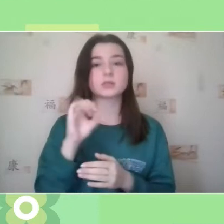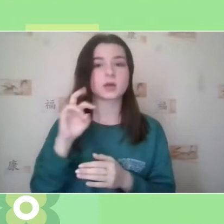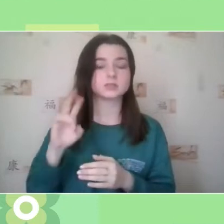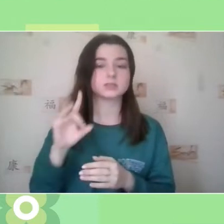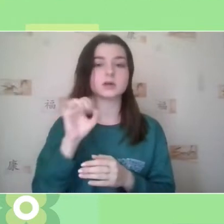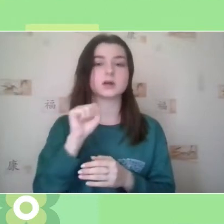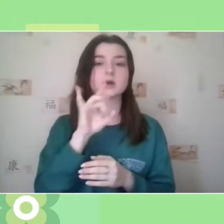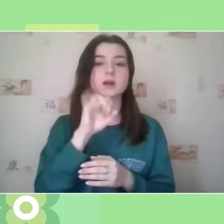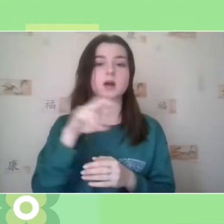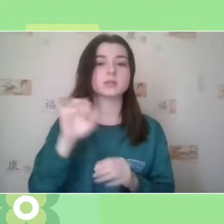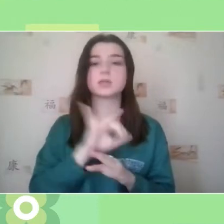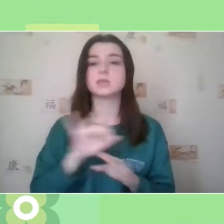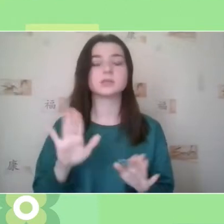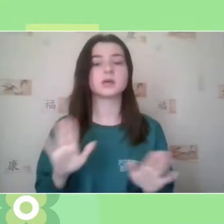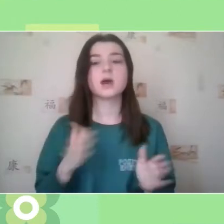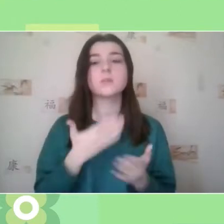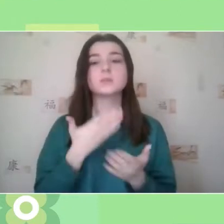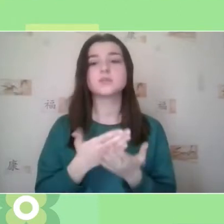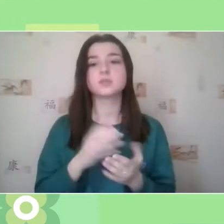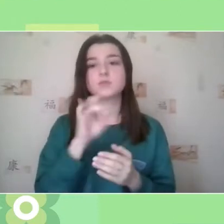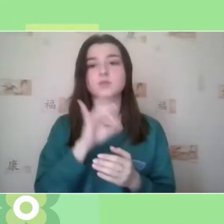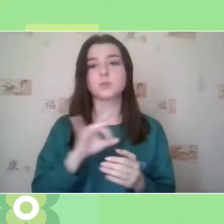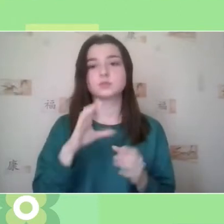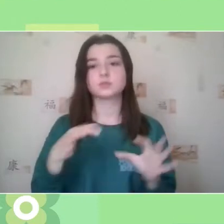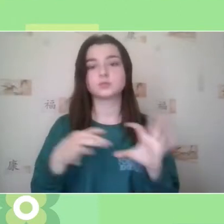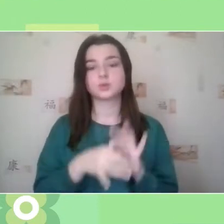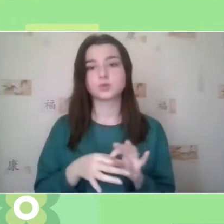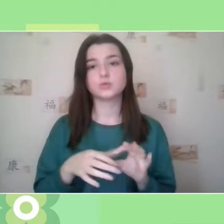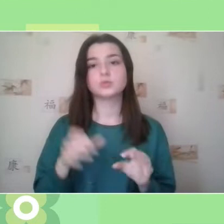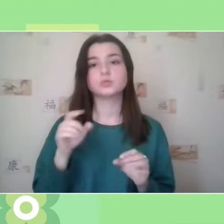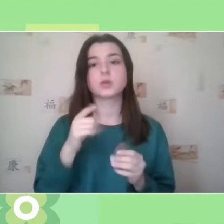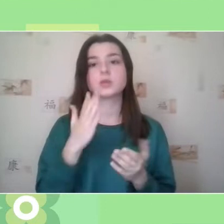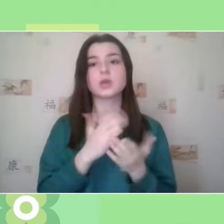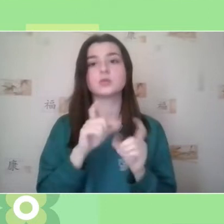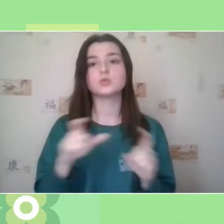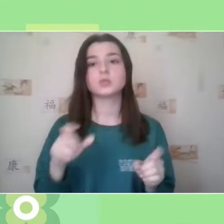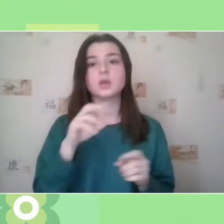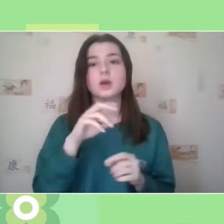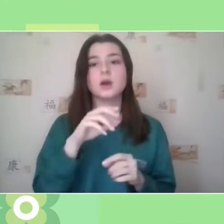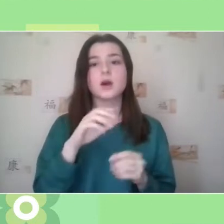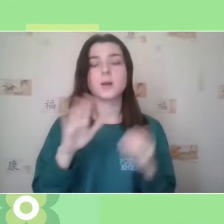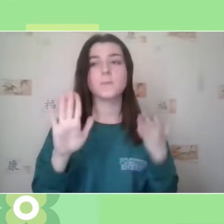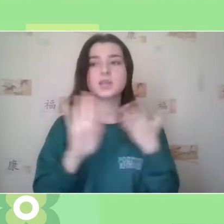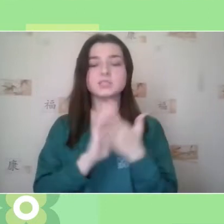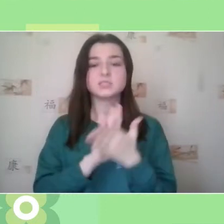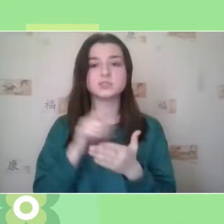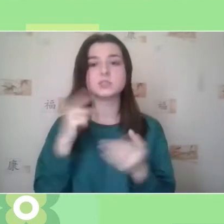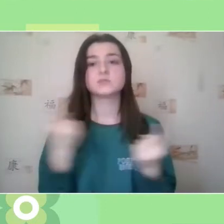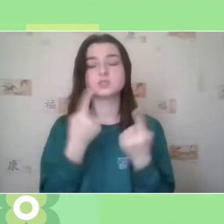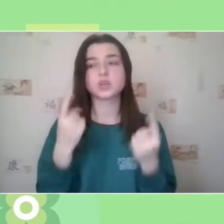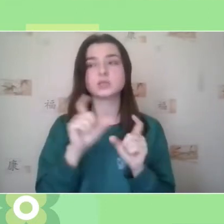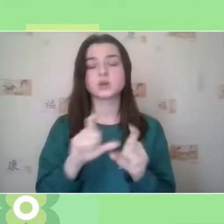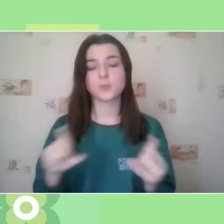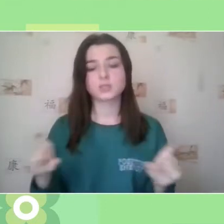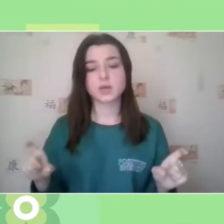представництво Європейського Союзу, а є люди пересічні, як часто кажуть, хоча, може, це не дуже вдале слово, звичайні громадяни,